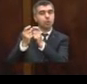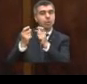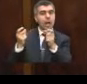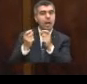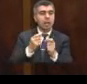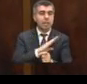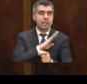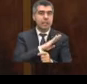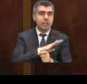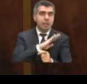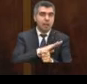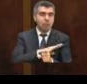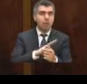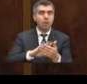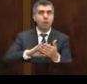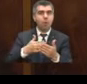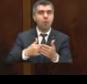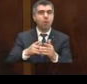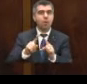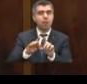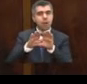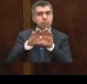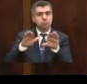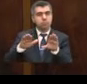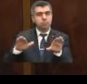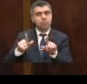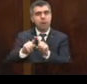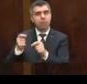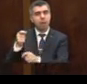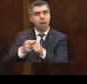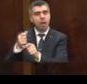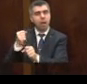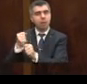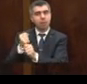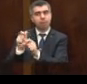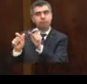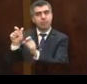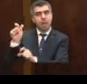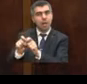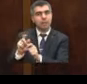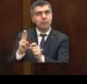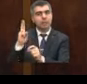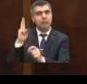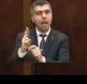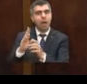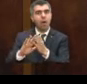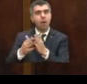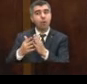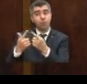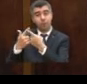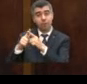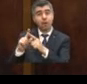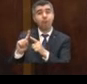وتقوية تنافسيتها والحفاظ على استقرار سوق الشغل وإعطاء انطلاقة فعلية للاقتصاد الوطني بالرغم من التراجع